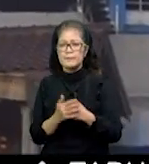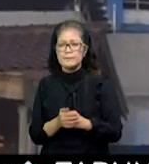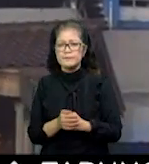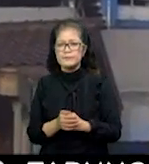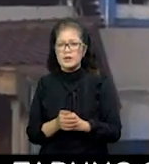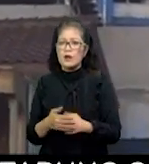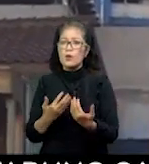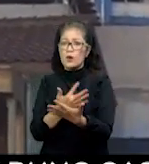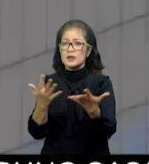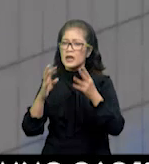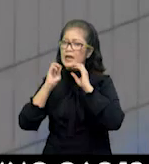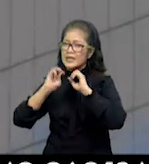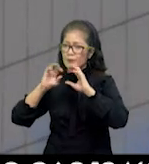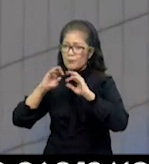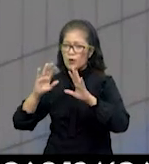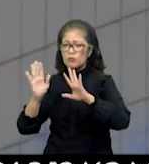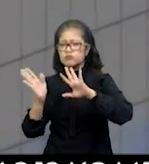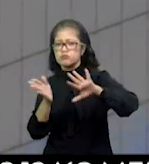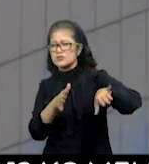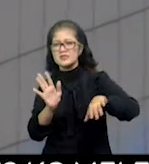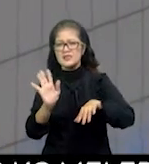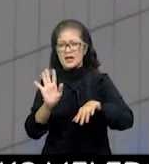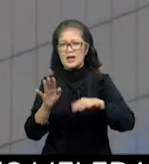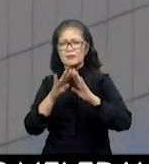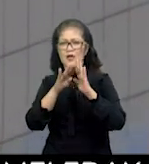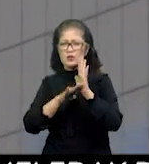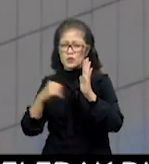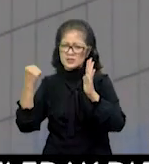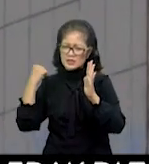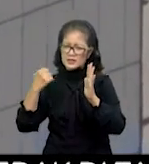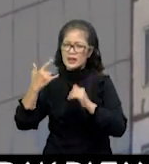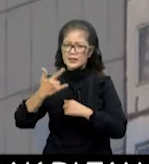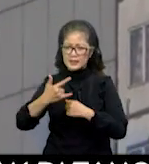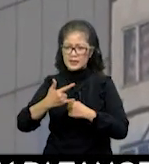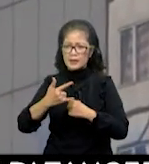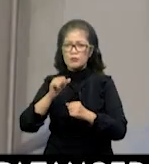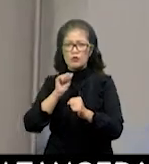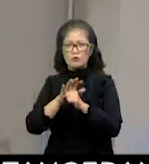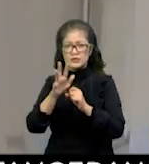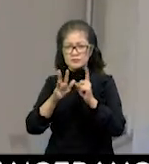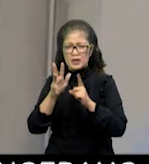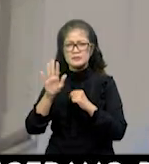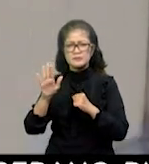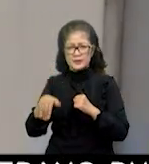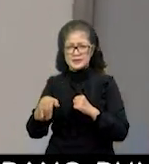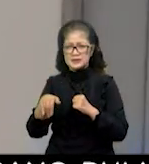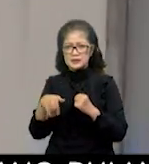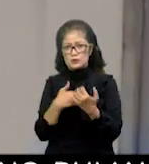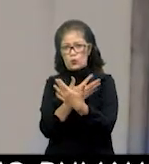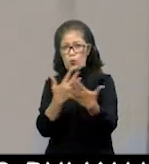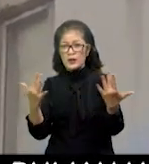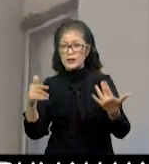Warga diimbau untuk tidak lengah dalam menerapkan protokol kesehatan karena ancaman COVID-19 masih nyata. Warga yang belum